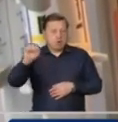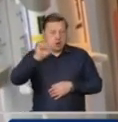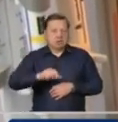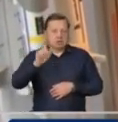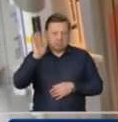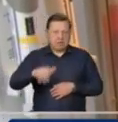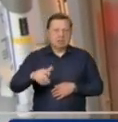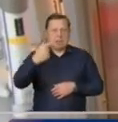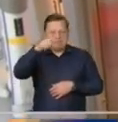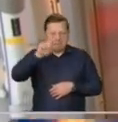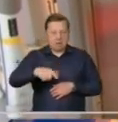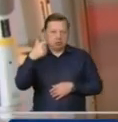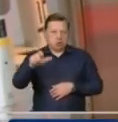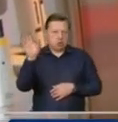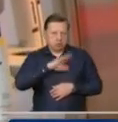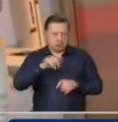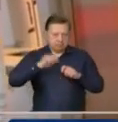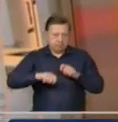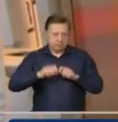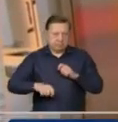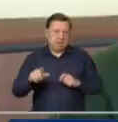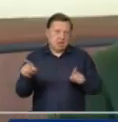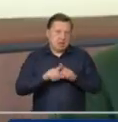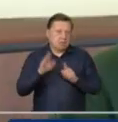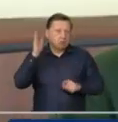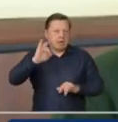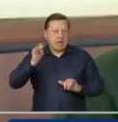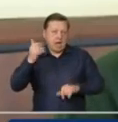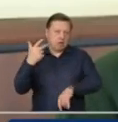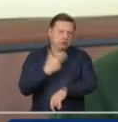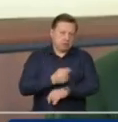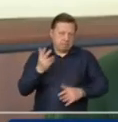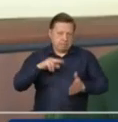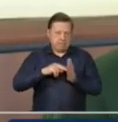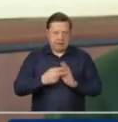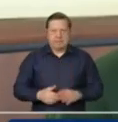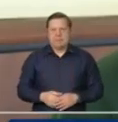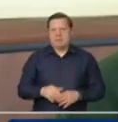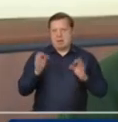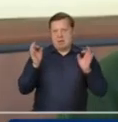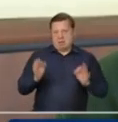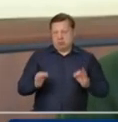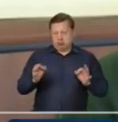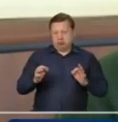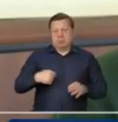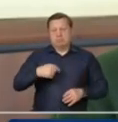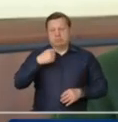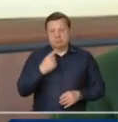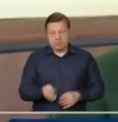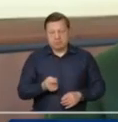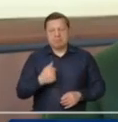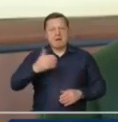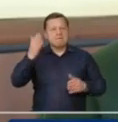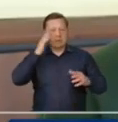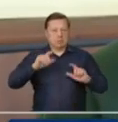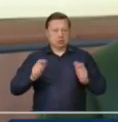miesięcznie. Badanie mutacji może mieć także znaczenie w kontekście szczepień. Według naszej wiedzy na dzień dzisiejszy, na dzisiaj,